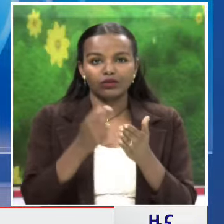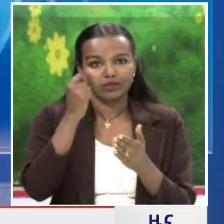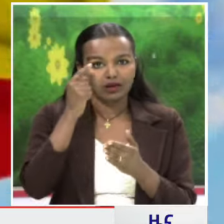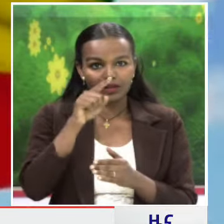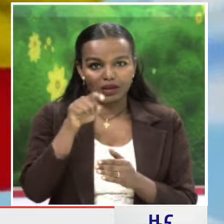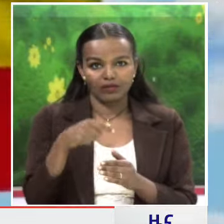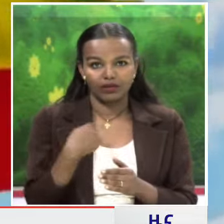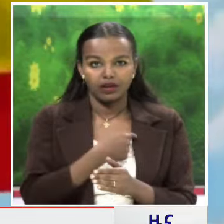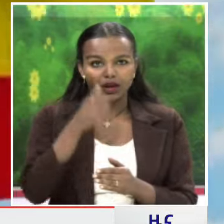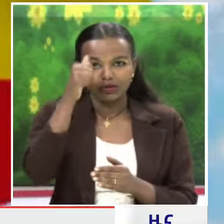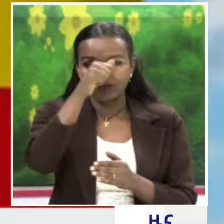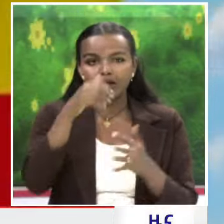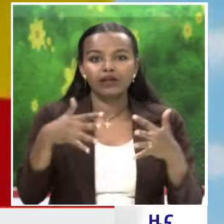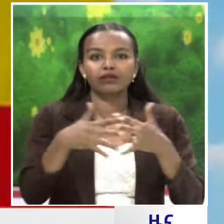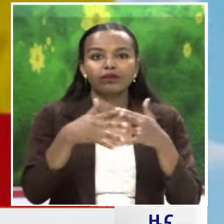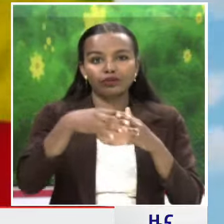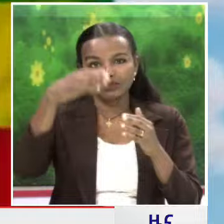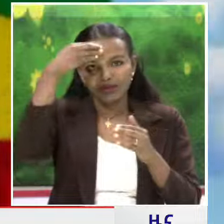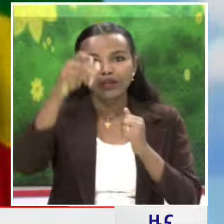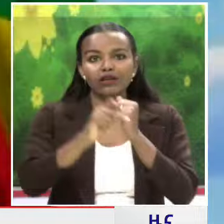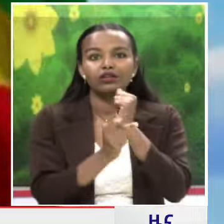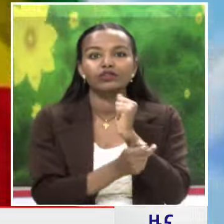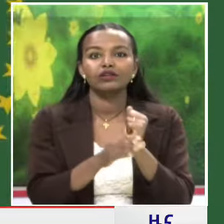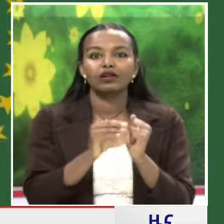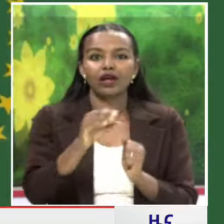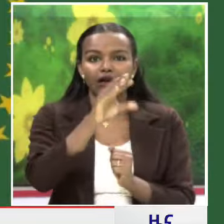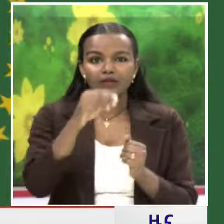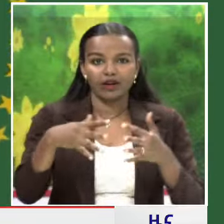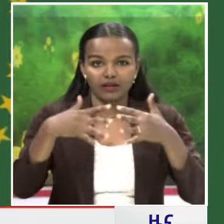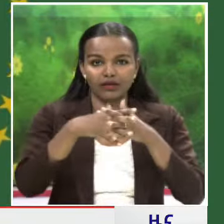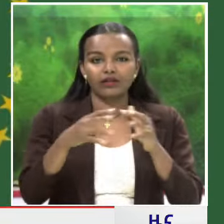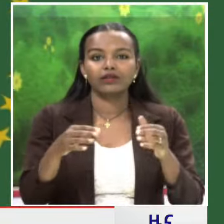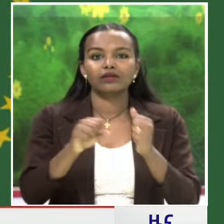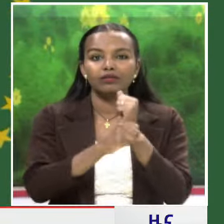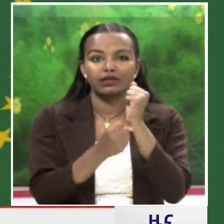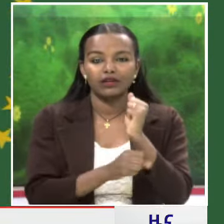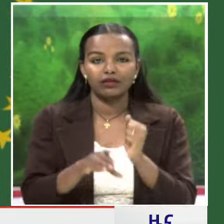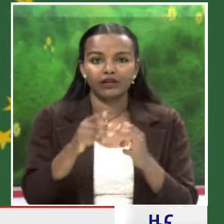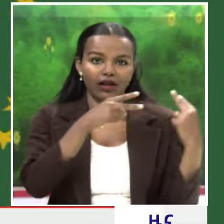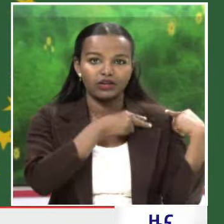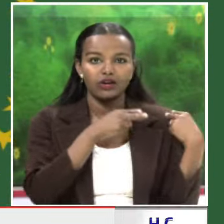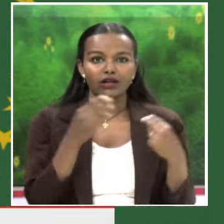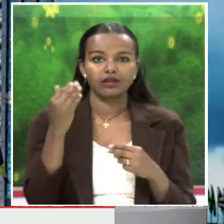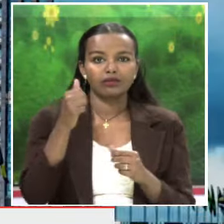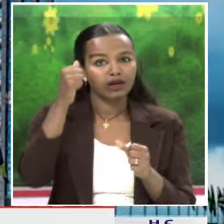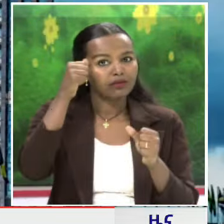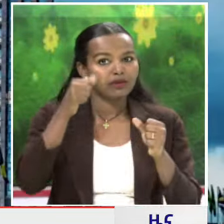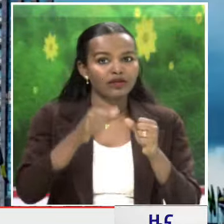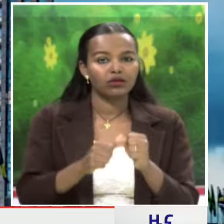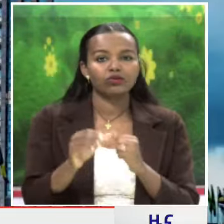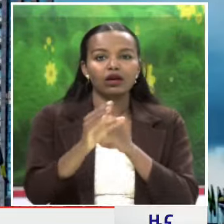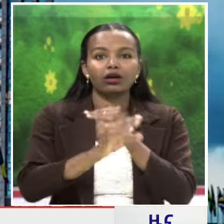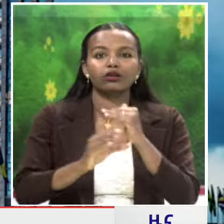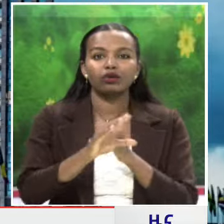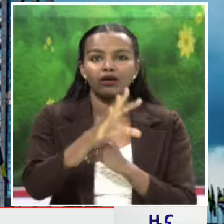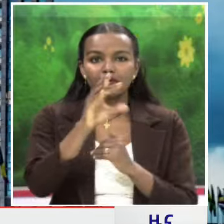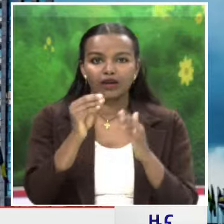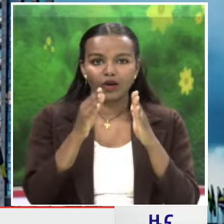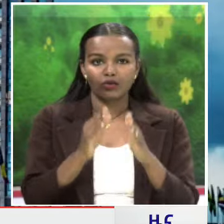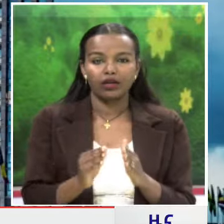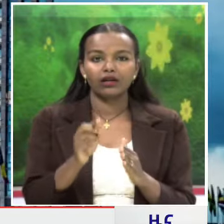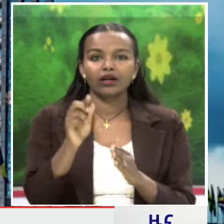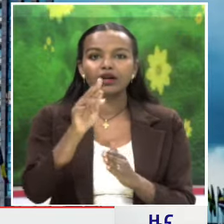ያለብን እኛ። ኢትዮጵያም የተባበሩት መንግስታት ድርጅትና የአፍሪካ ህብረት እንዲመሰረት ከፍተኛ ድርሻ እንደነበራት በማስታወስ ሀገሪቱ አፍሪካውያን